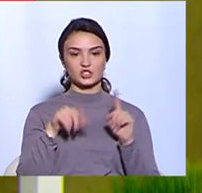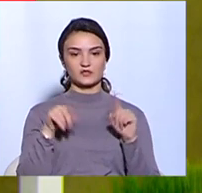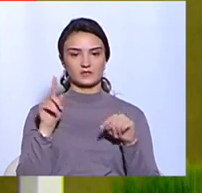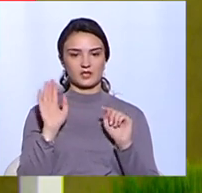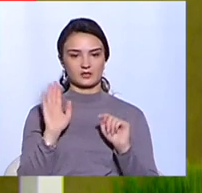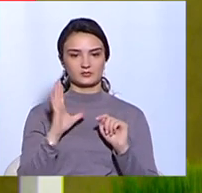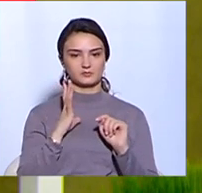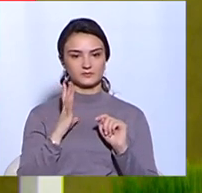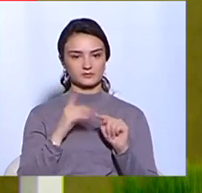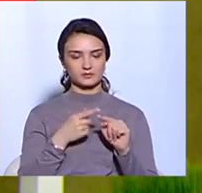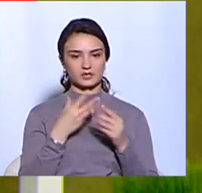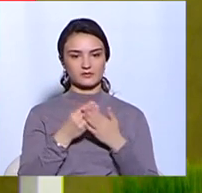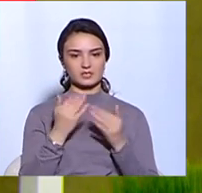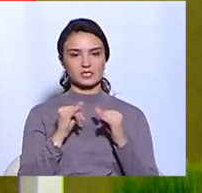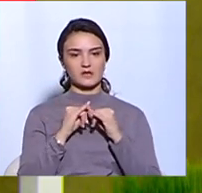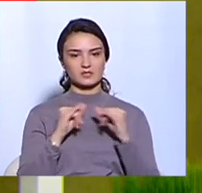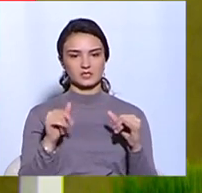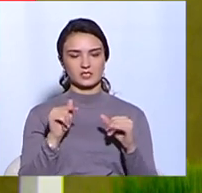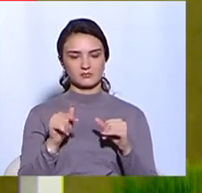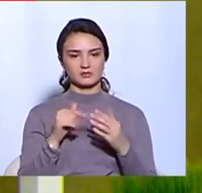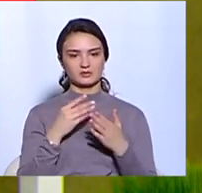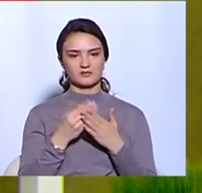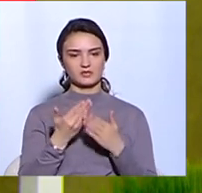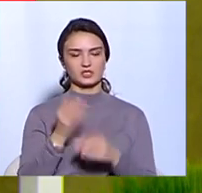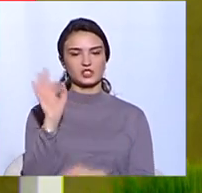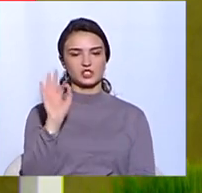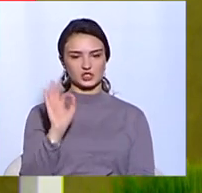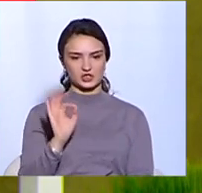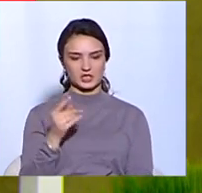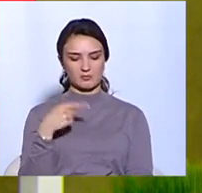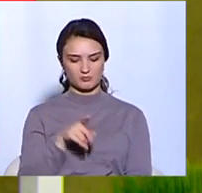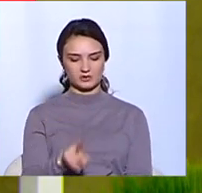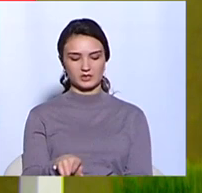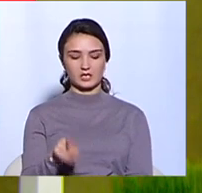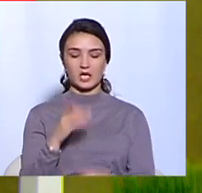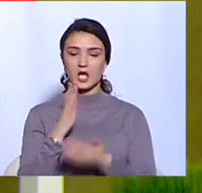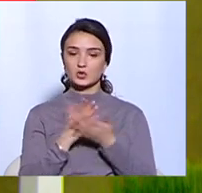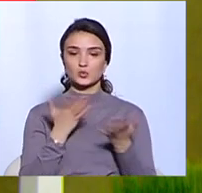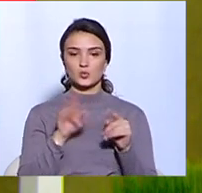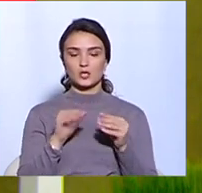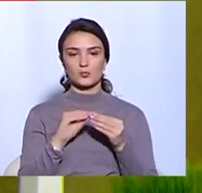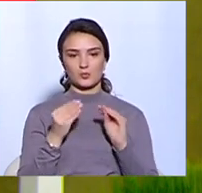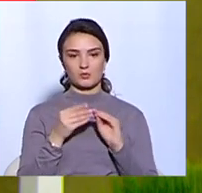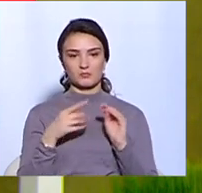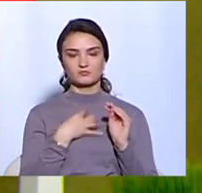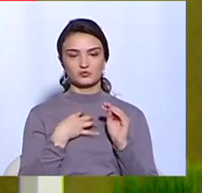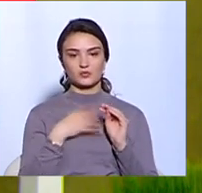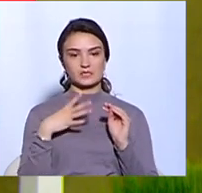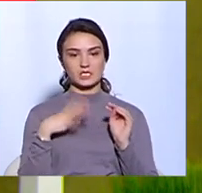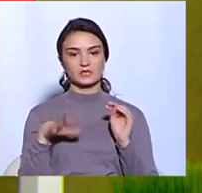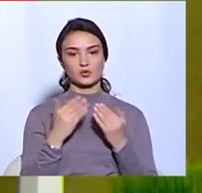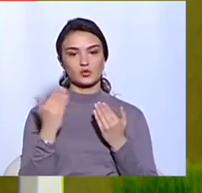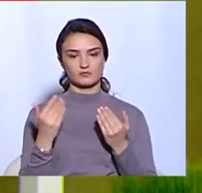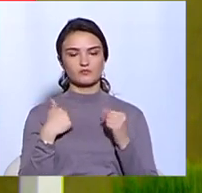უწოდებთ, თავისი გავრცელების არეალი, თავისი სიხშირიდან გამომდინარე, მაგრამ არის თუ არა ეს პრობლემა აქტუალური საქართველოსთვის,